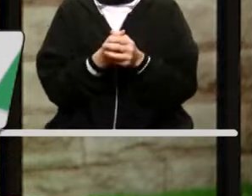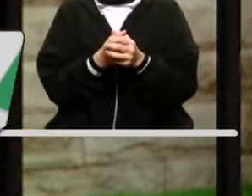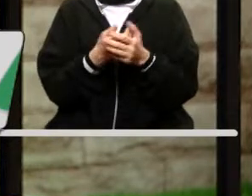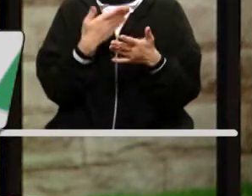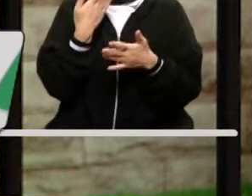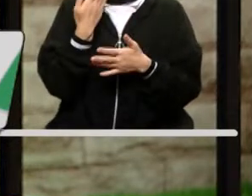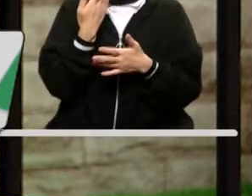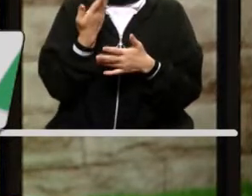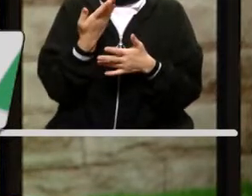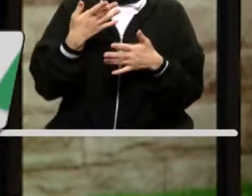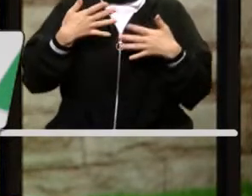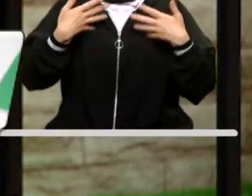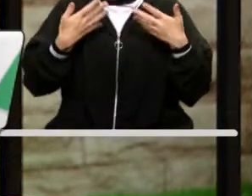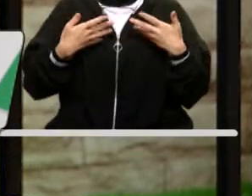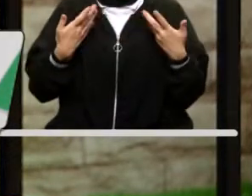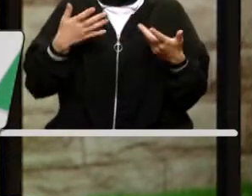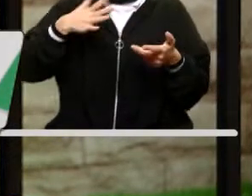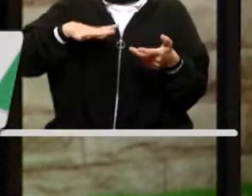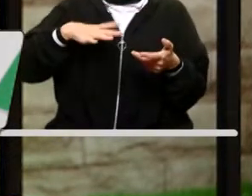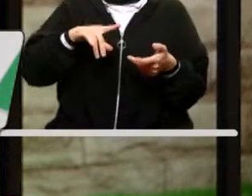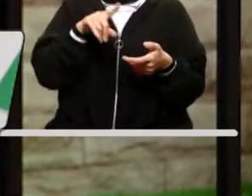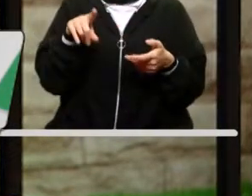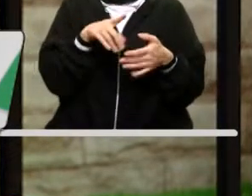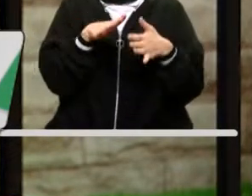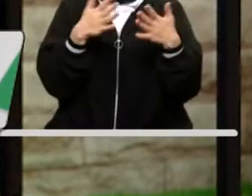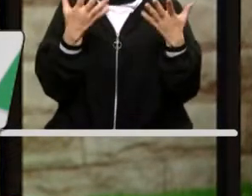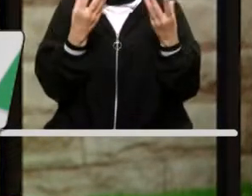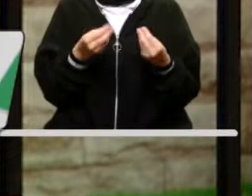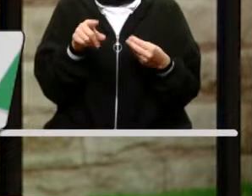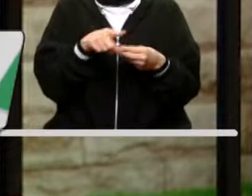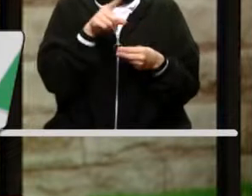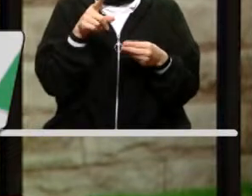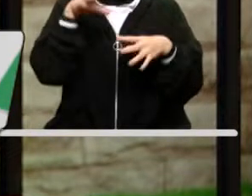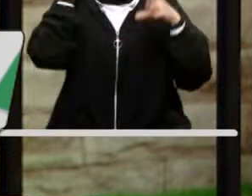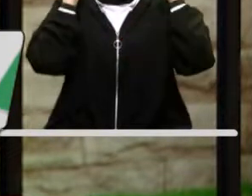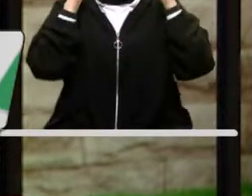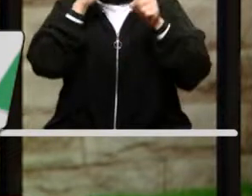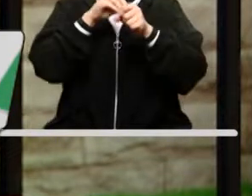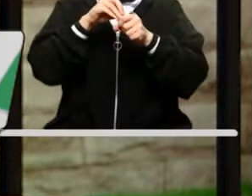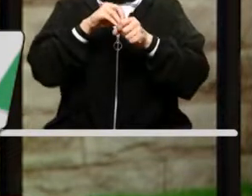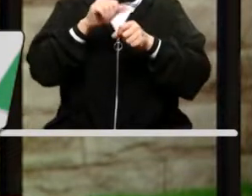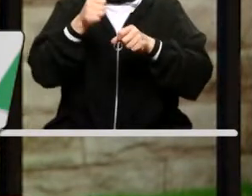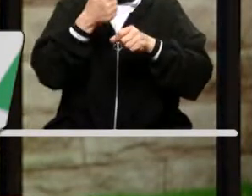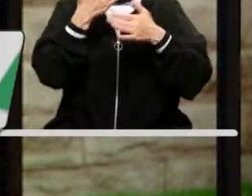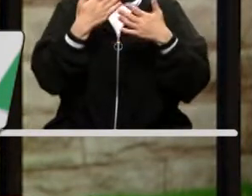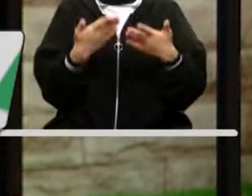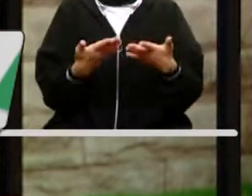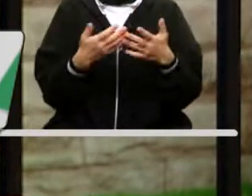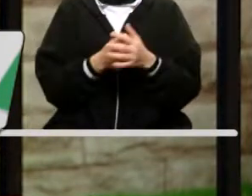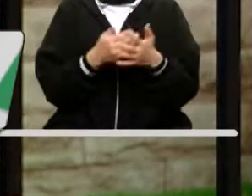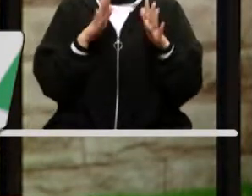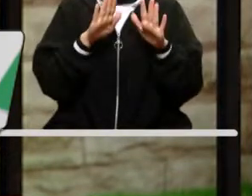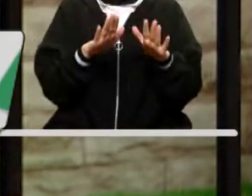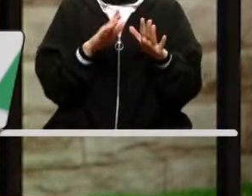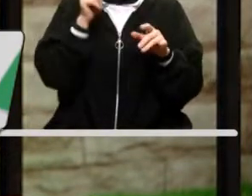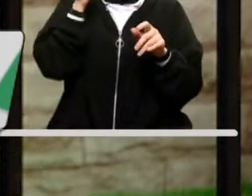heves, istek, bunlar nedir, nasıl öğrenmeyi tetikler, bunları anlatırken. Ama esas öğrenme bizim bilişsel öğrenmedir.